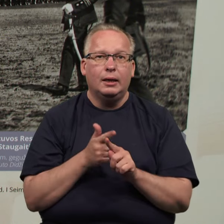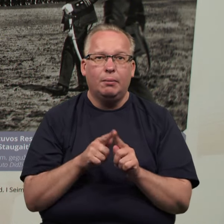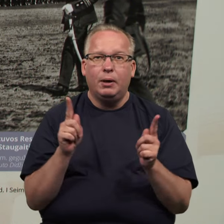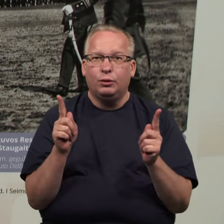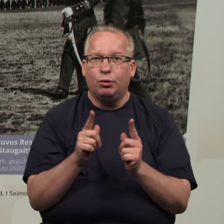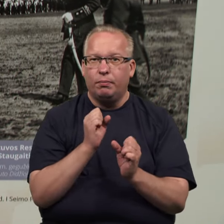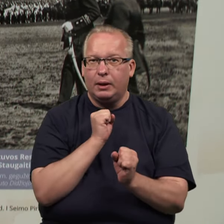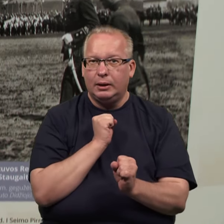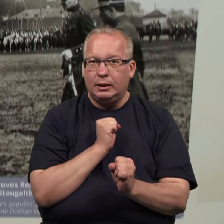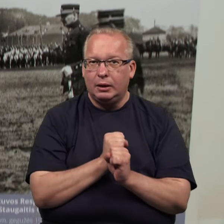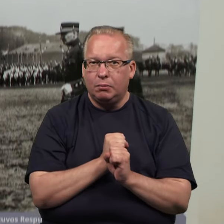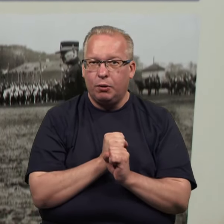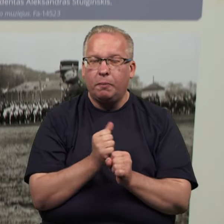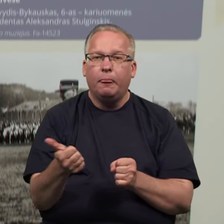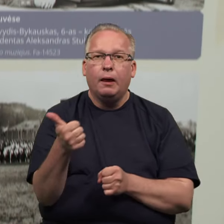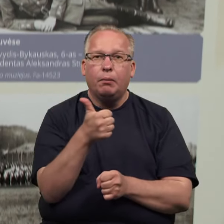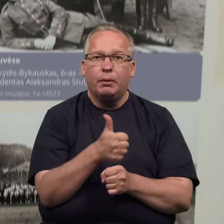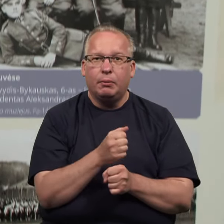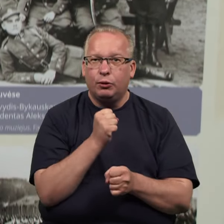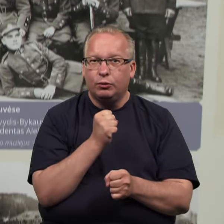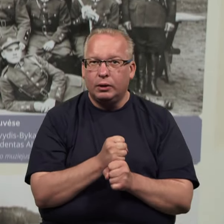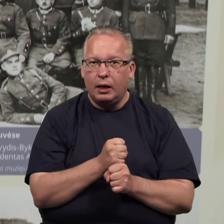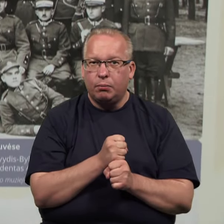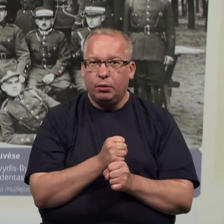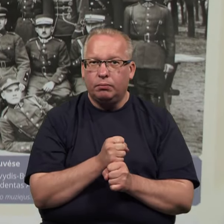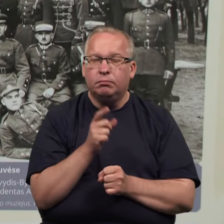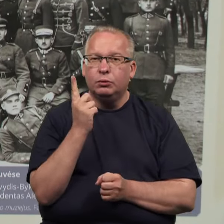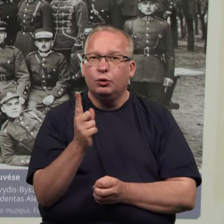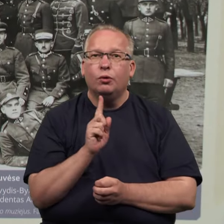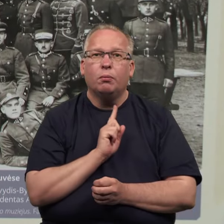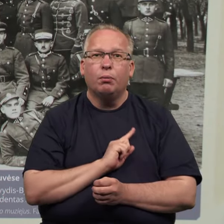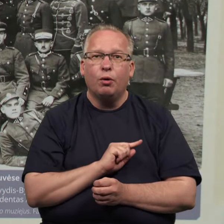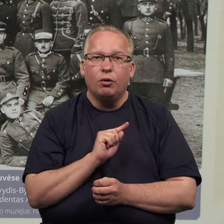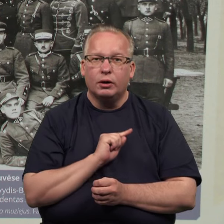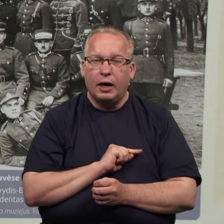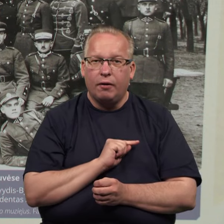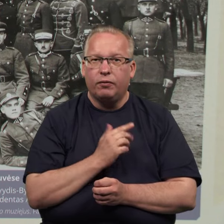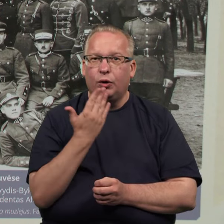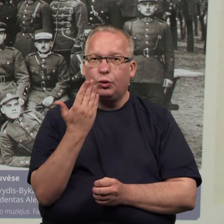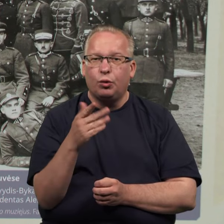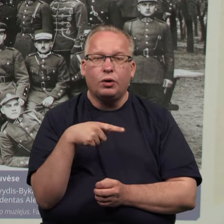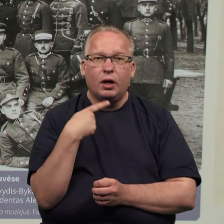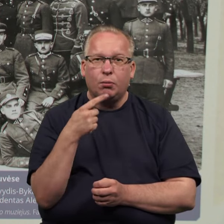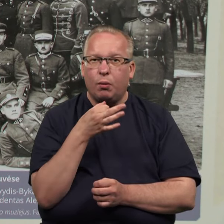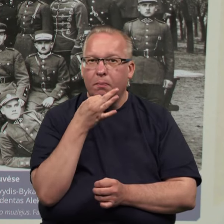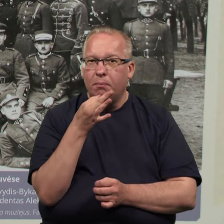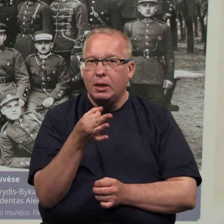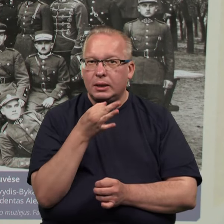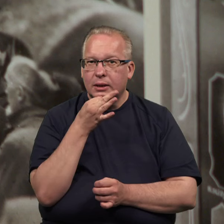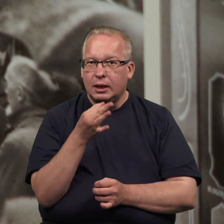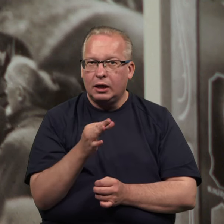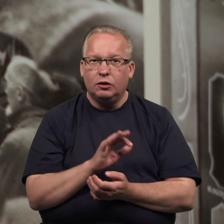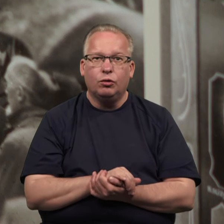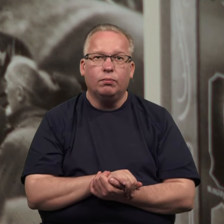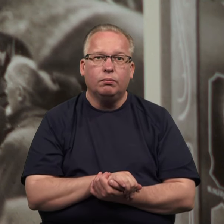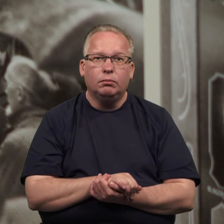veikė pirmininkų darbu, jų biografijom, jų kalbom pasakytom. Ir